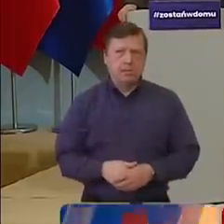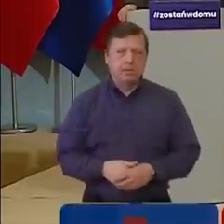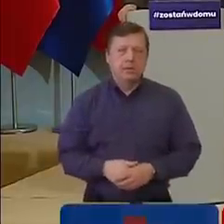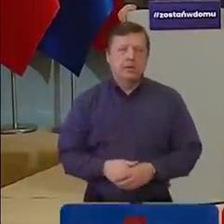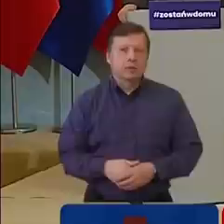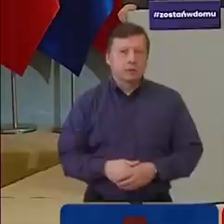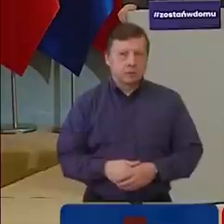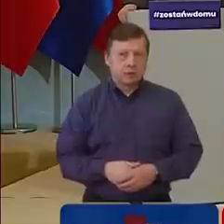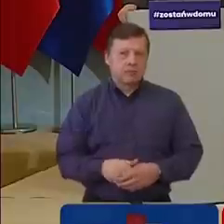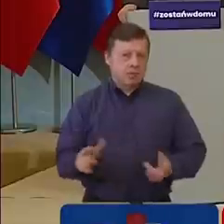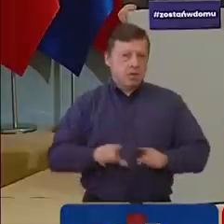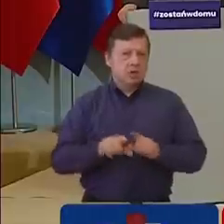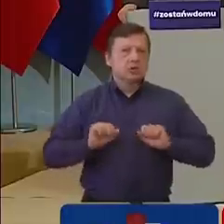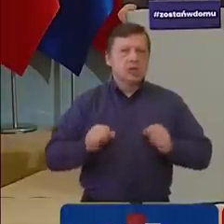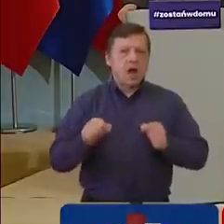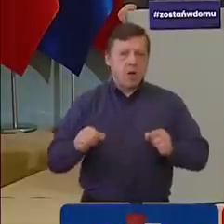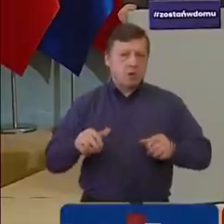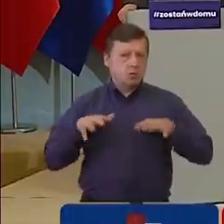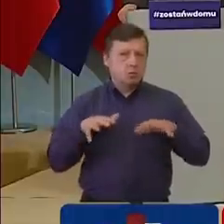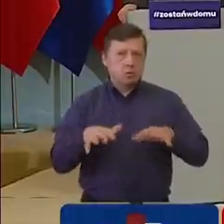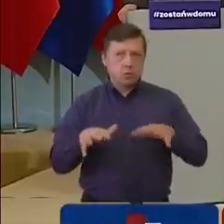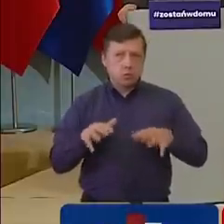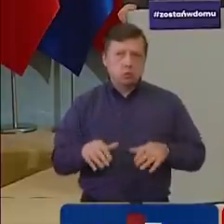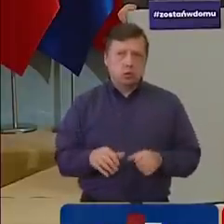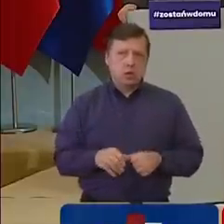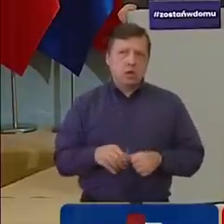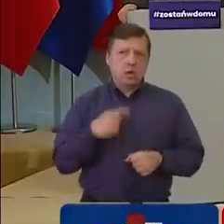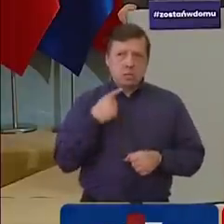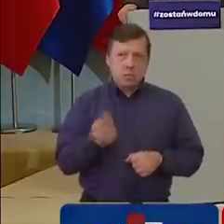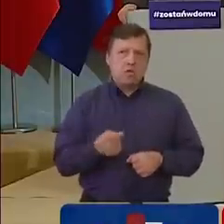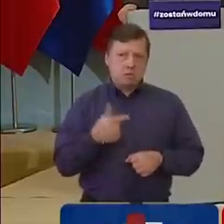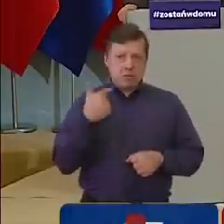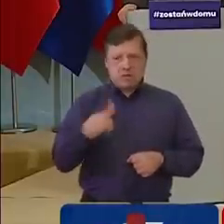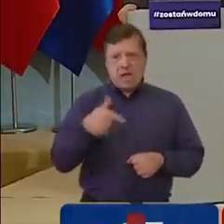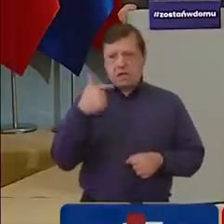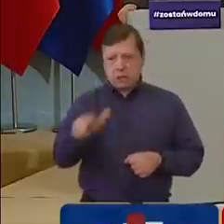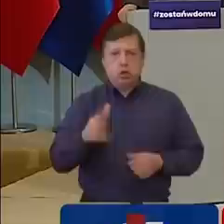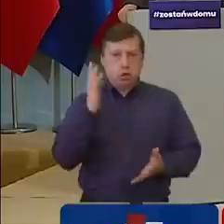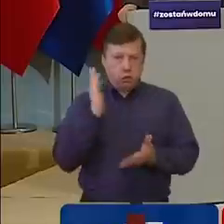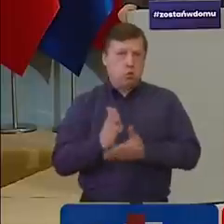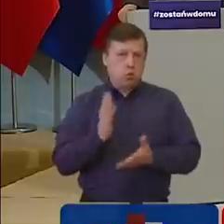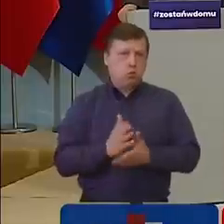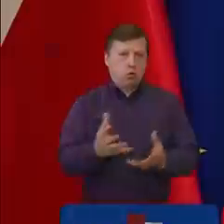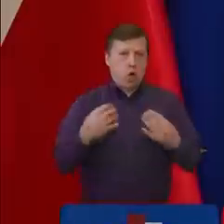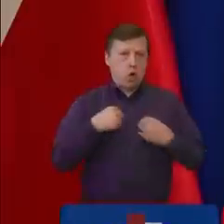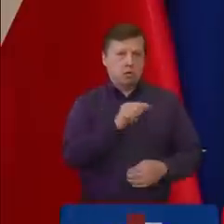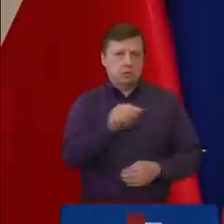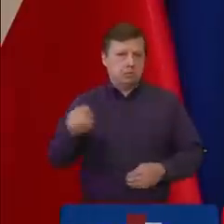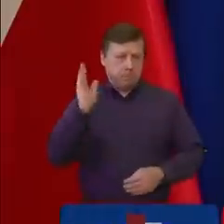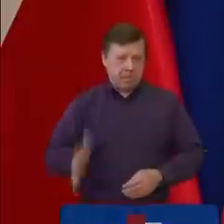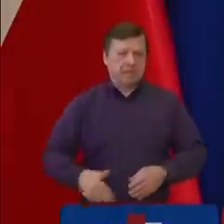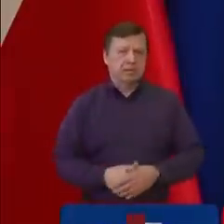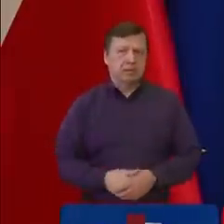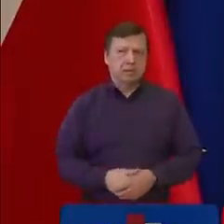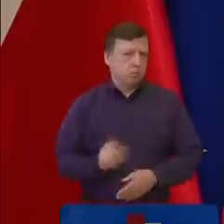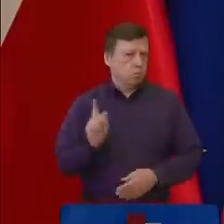finansowe działania, które w najbliższych 2-3 tygodniach, rozumiem, będą docierały do przedsiębiorców.